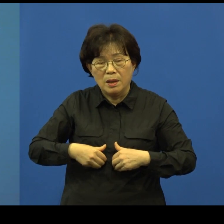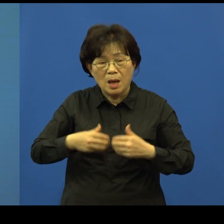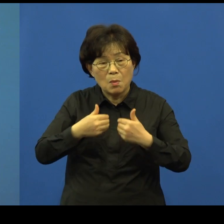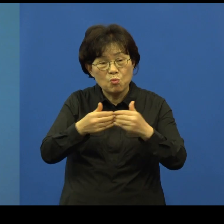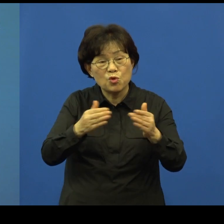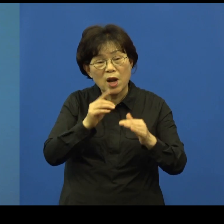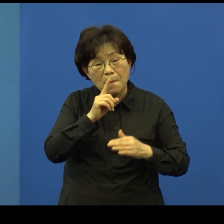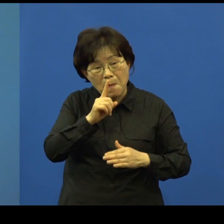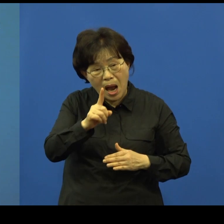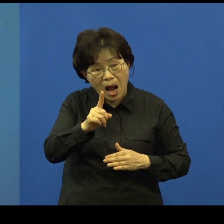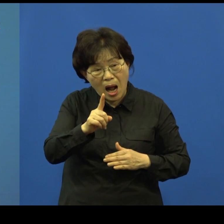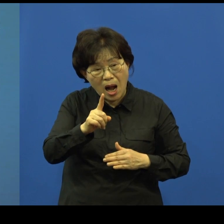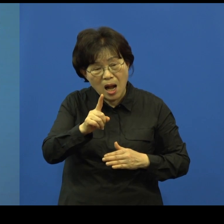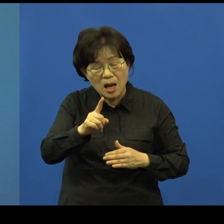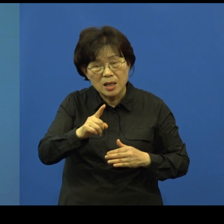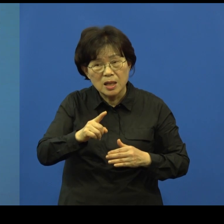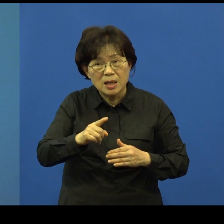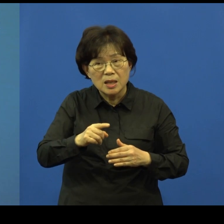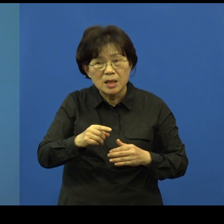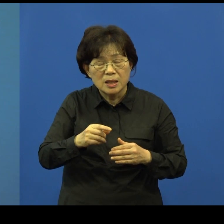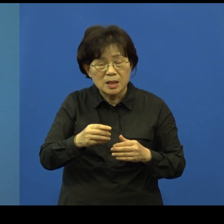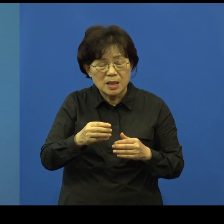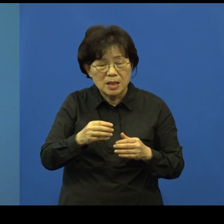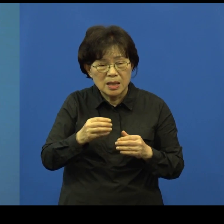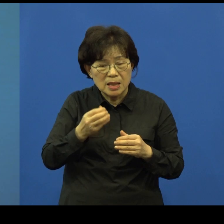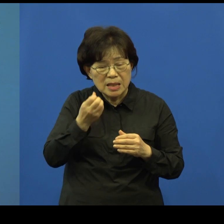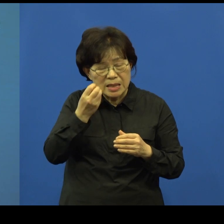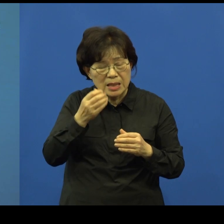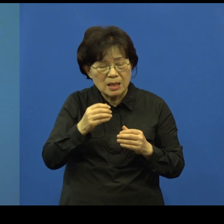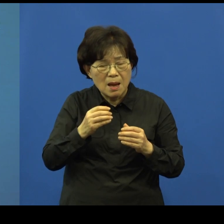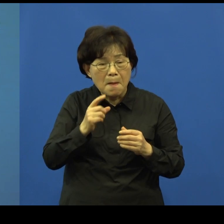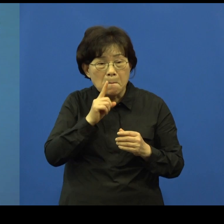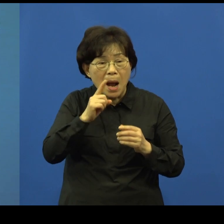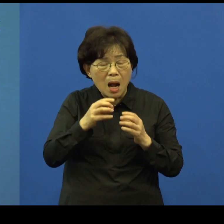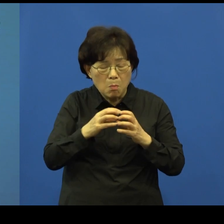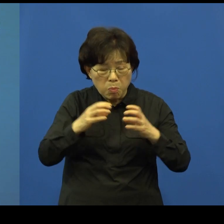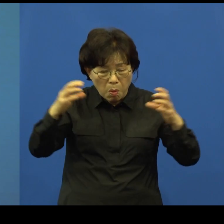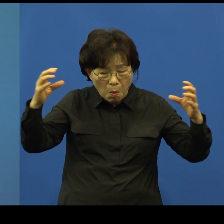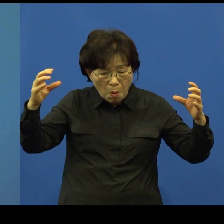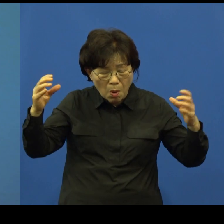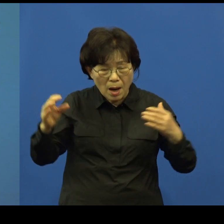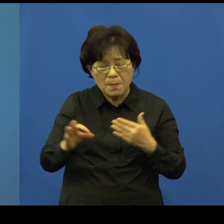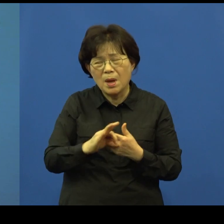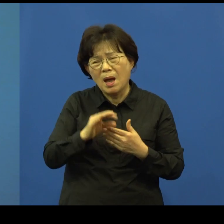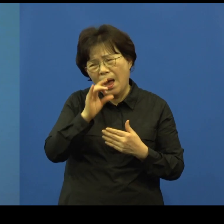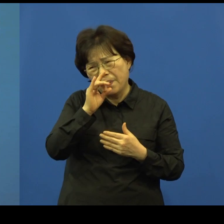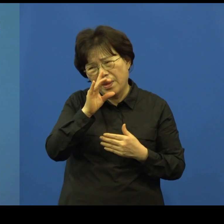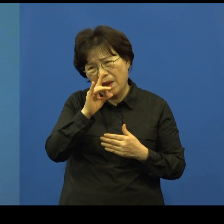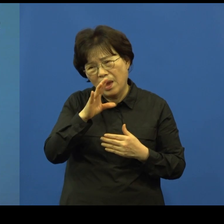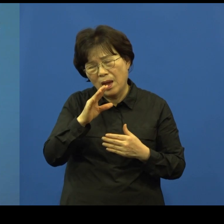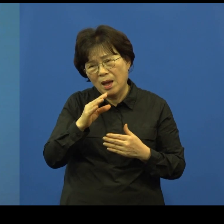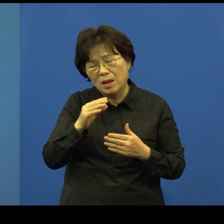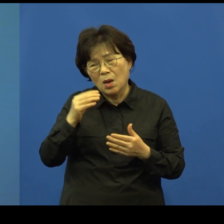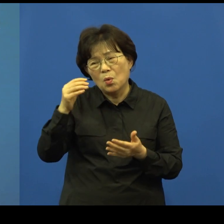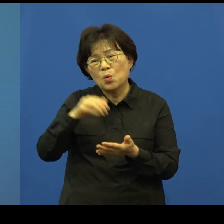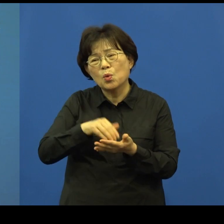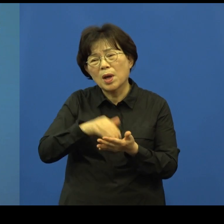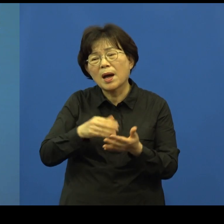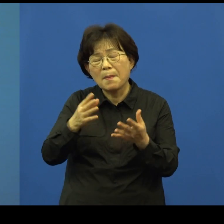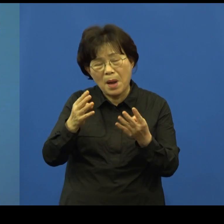해. 할 말보다 안 해야 될 말이 더 많이 나와. 그리고 돌아서면 늘 후회해. 그 뭐예요,